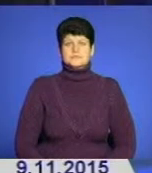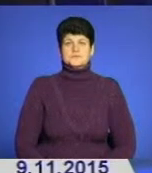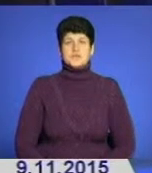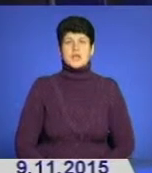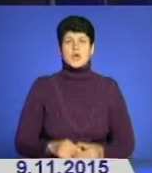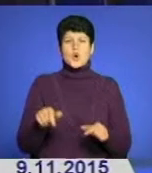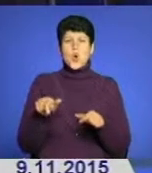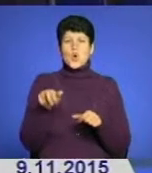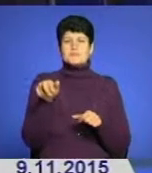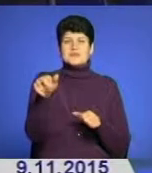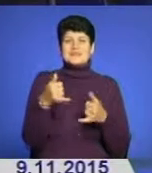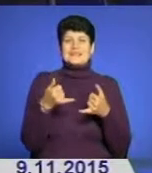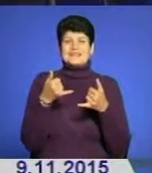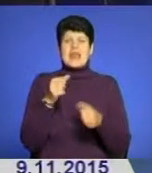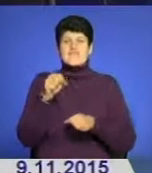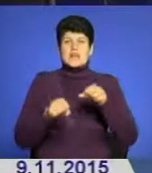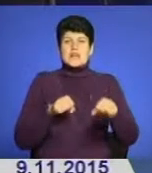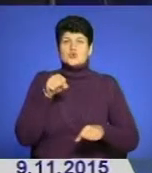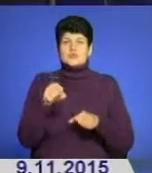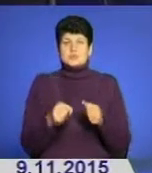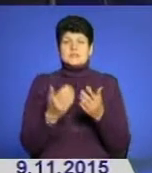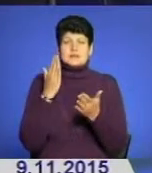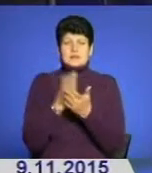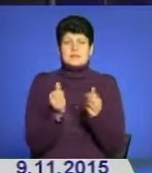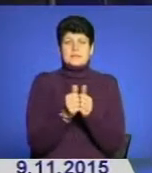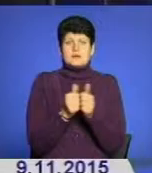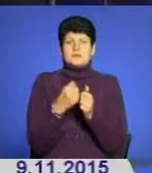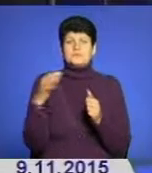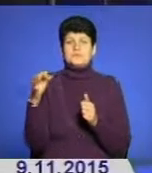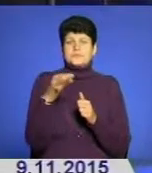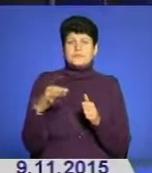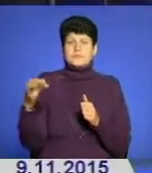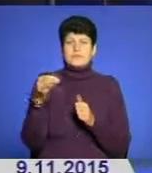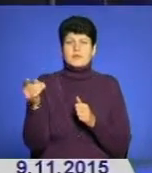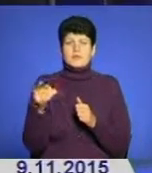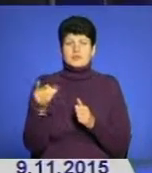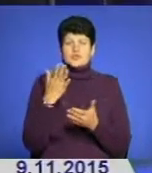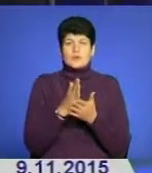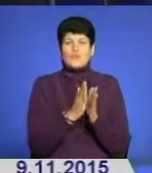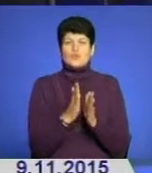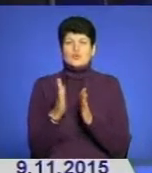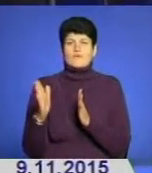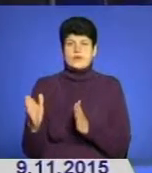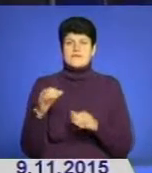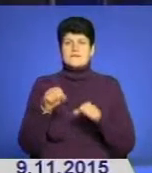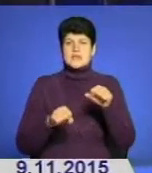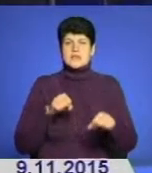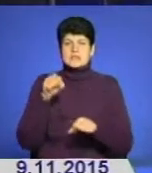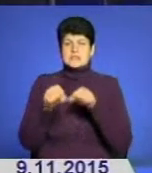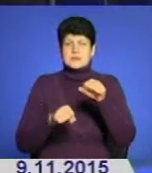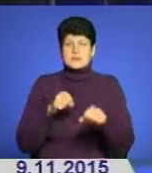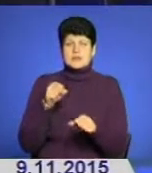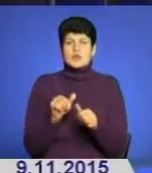Розмітка для велосипедистів з'явилася на набережні Ставу у Тернополі, що є першим кроком до впорядкування велосипедного руху у парковій зоні і